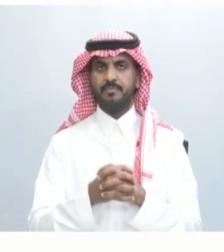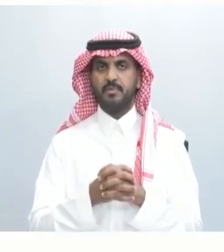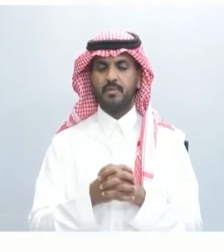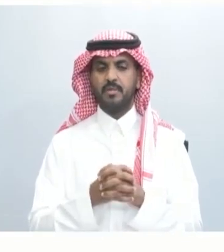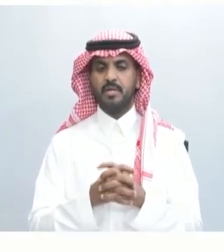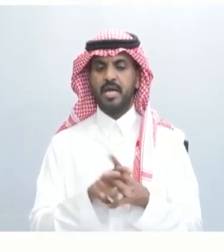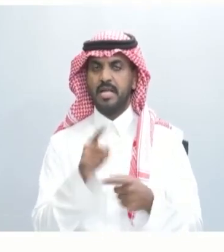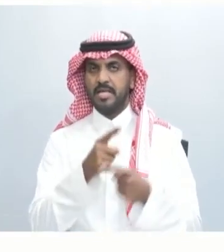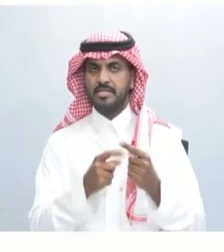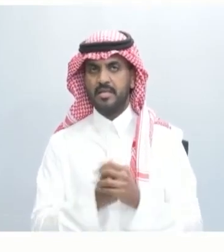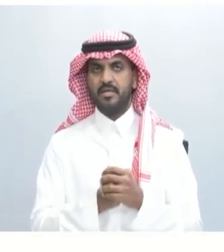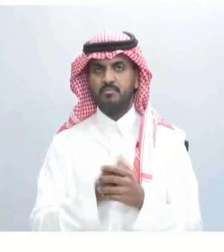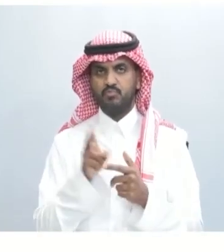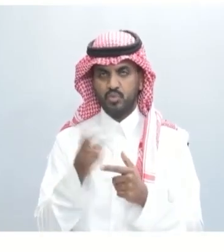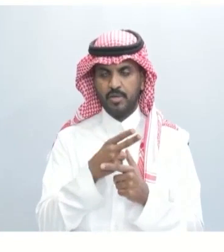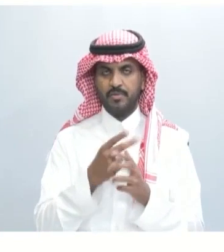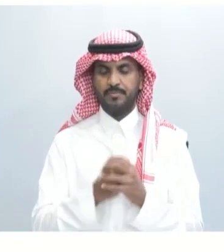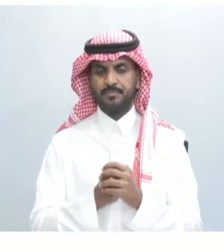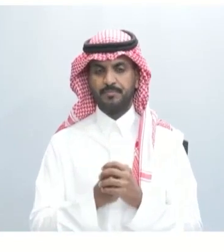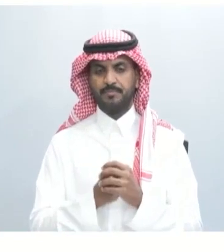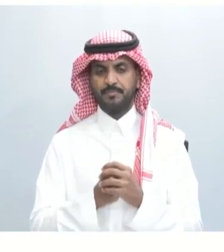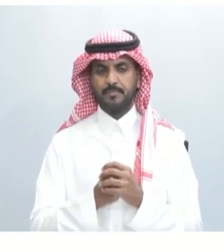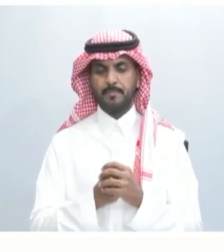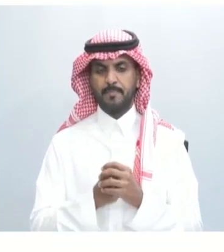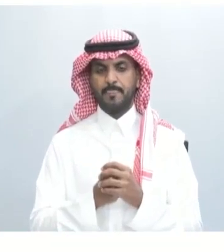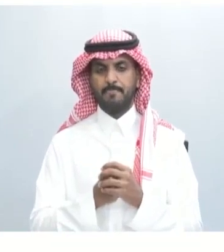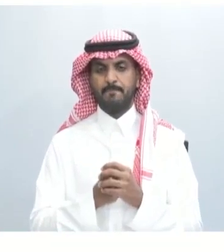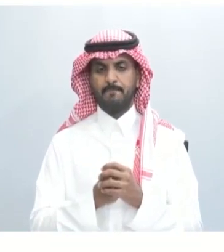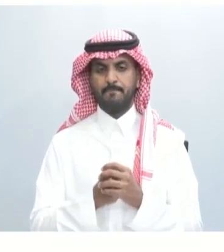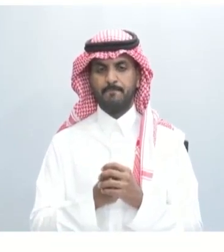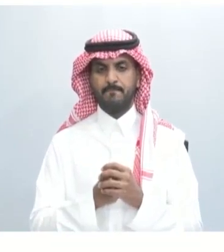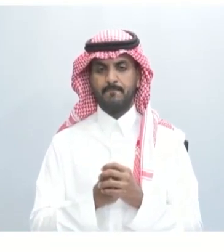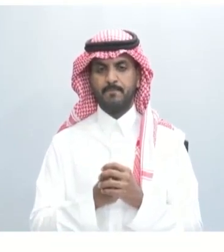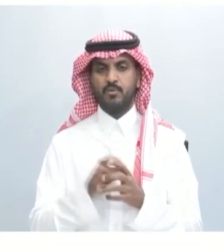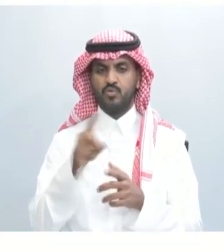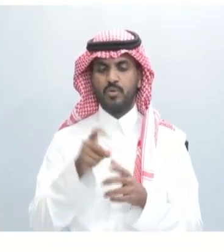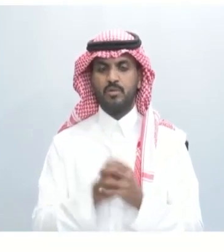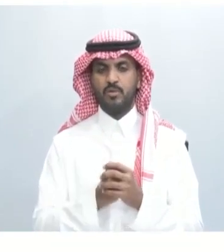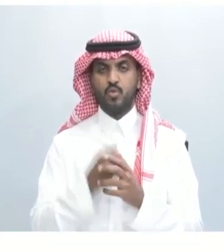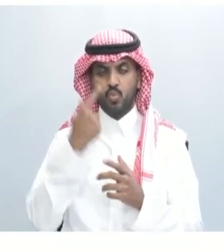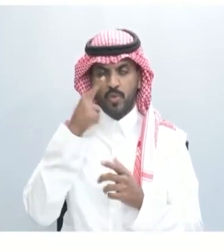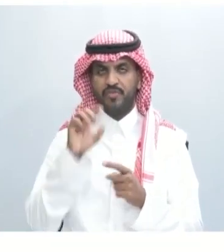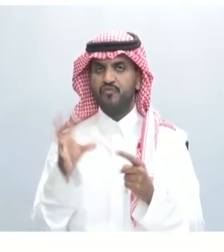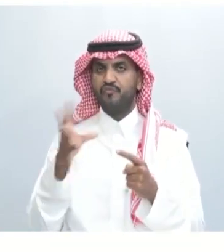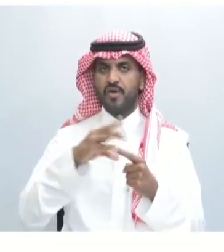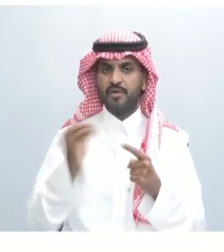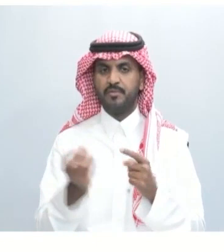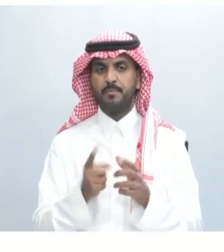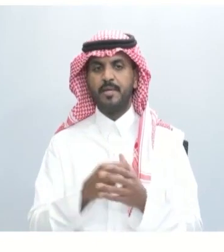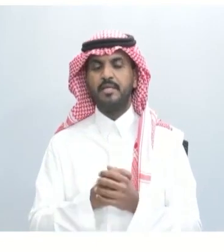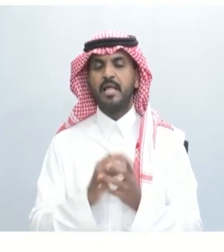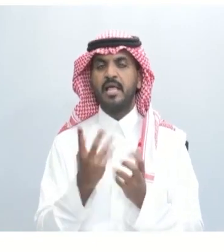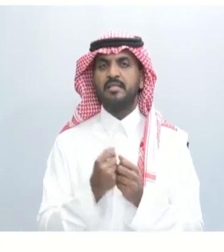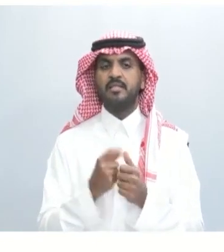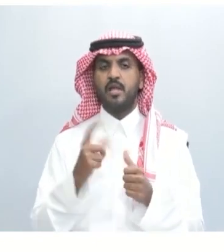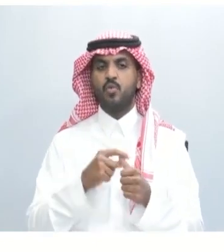الكسران متك الان ابنائي وبناتي الان ننتقل الى هذا السؤال وضح الفرق بين العدد